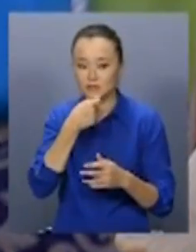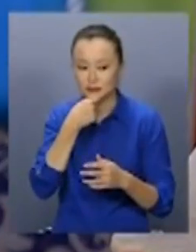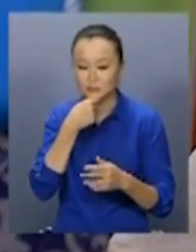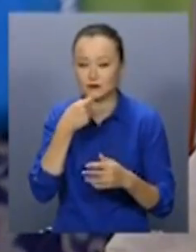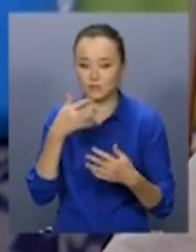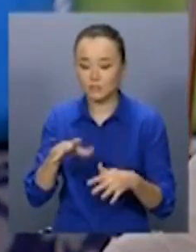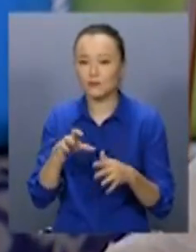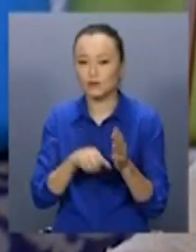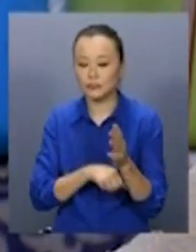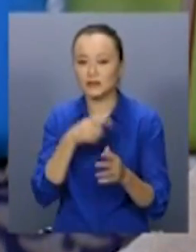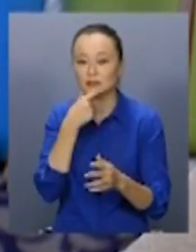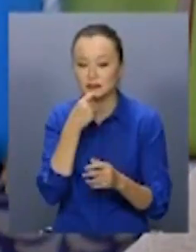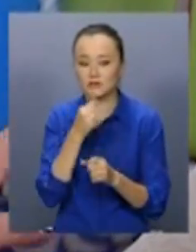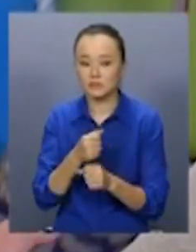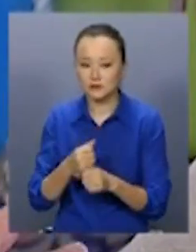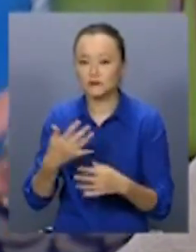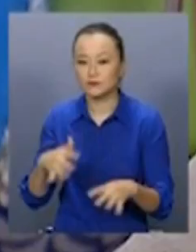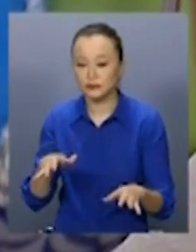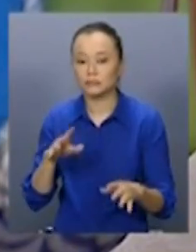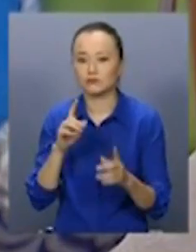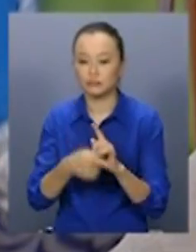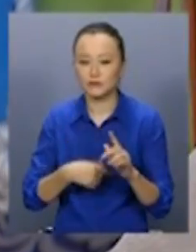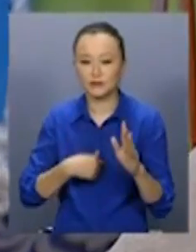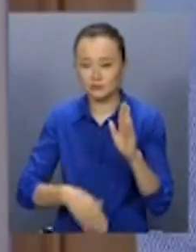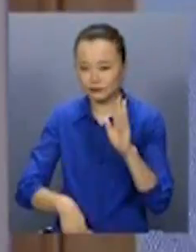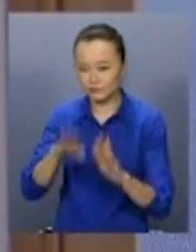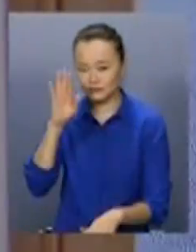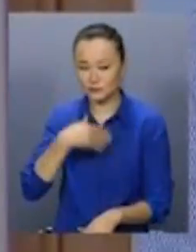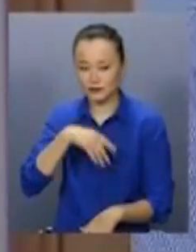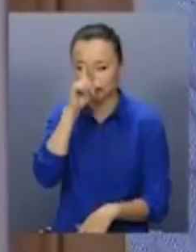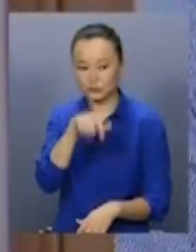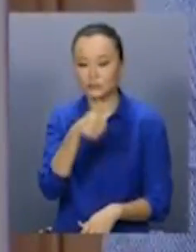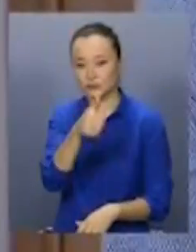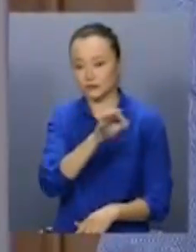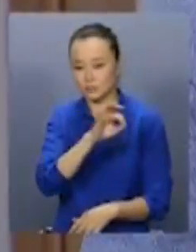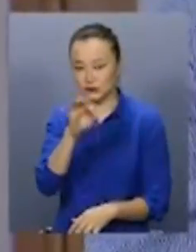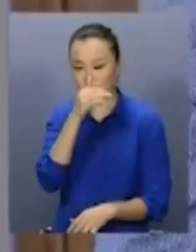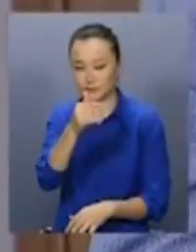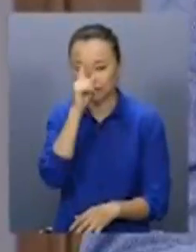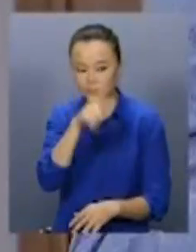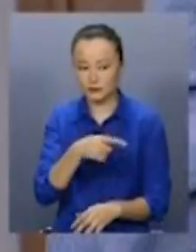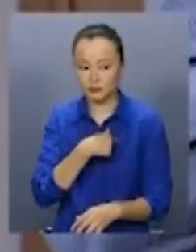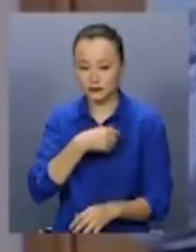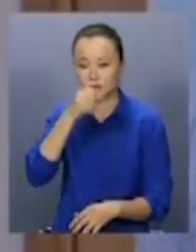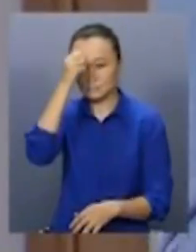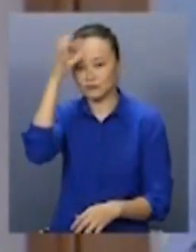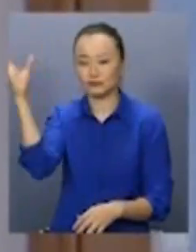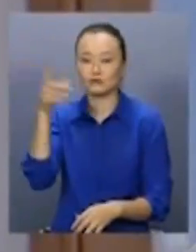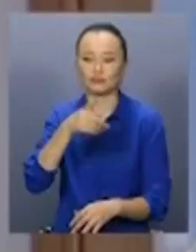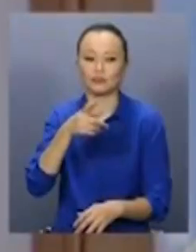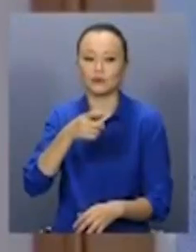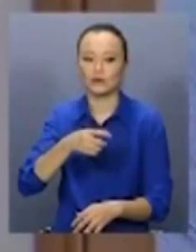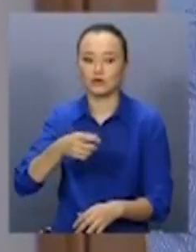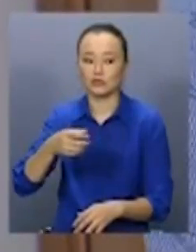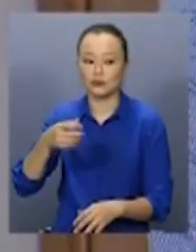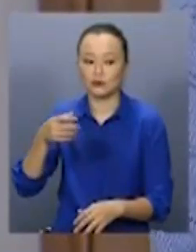болып шығарайын дедім. Мен бала күнімнен сізді жақсы білем, бірақ мен елестететін сіз сонда үлкен көрінетінсіз.